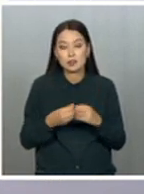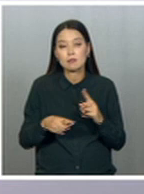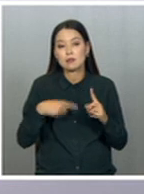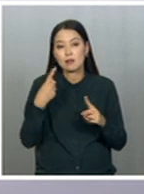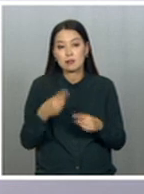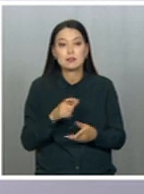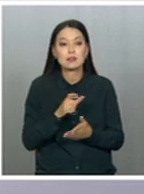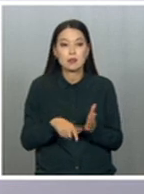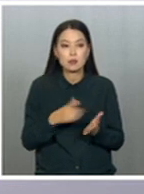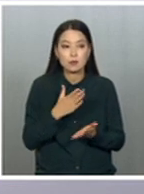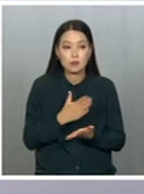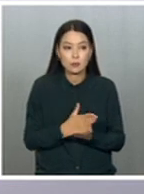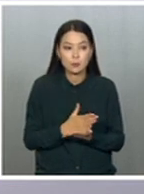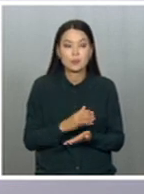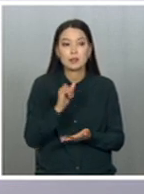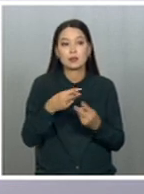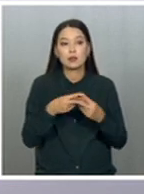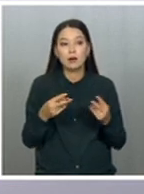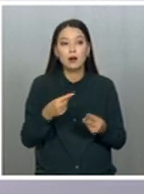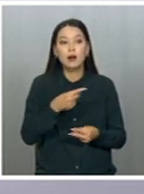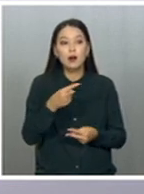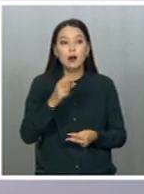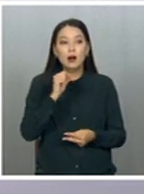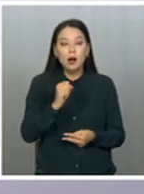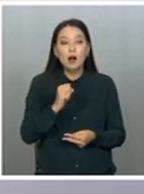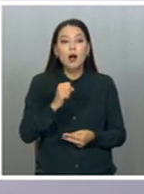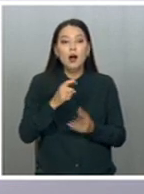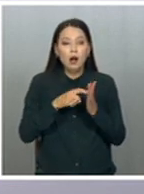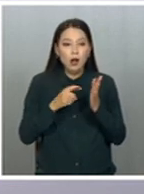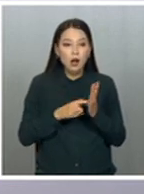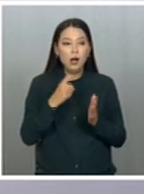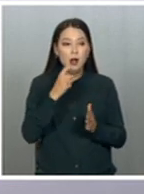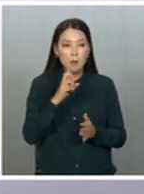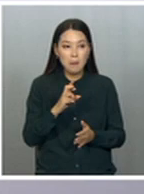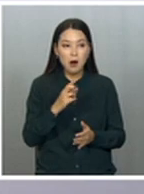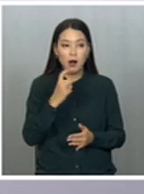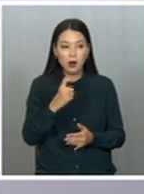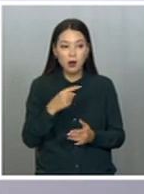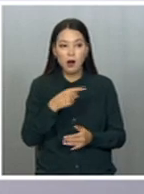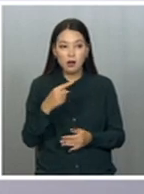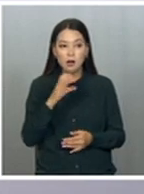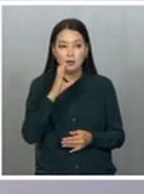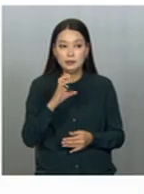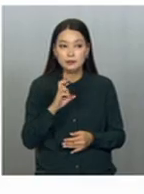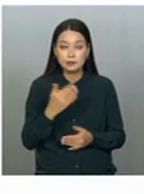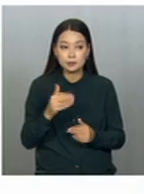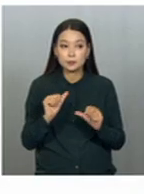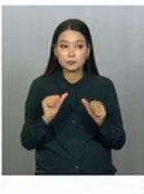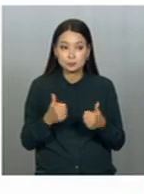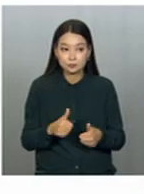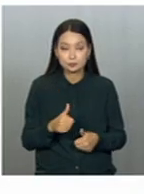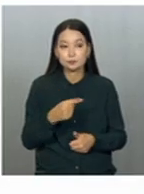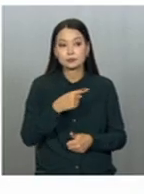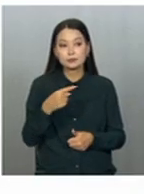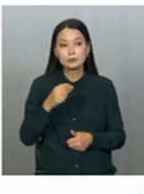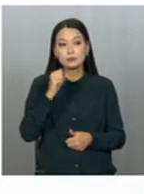теңдеуді аламыз. Y тең минус A бөлінген B көбейтілген X азайтылған C бөлінген B. Минус